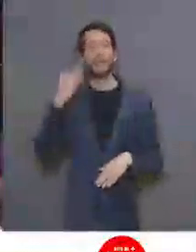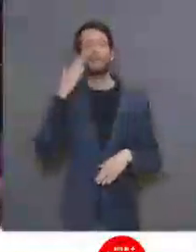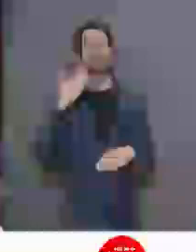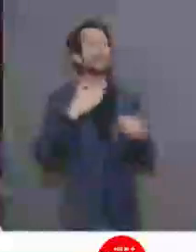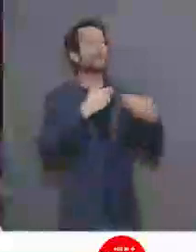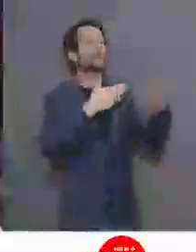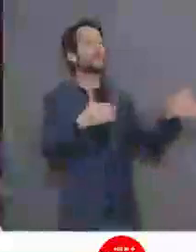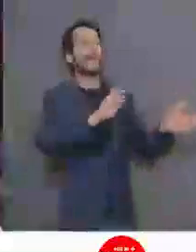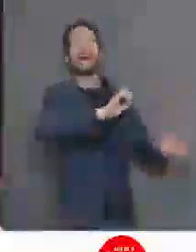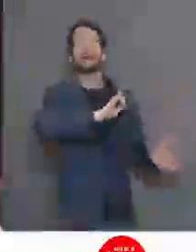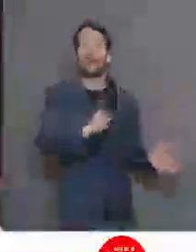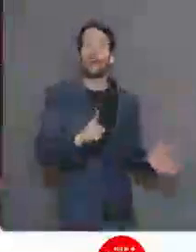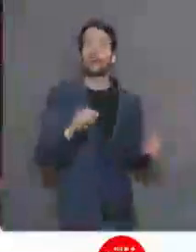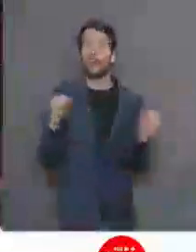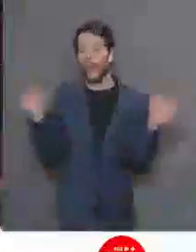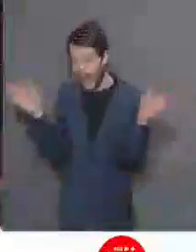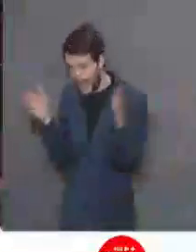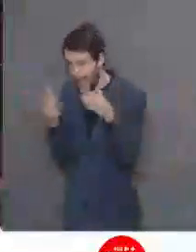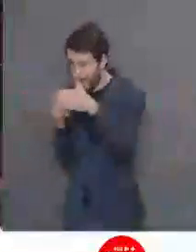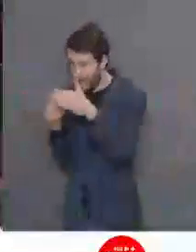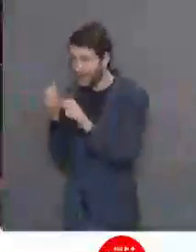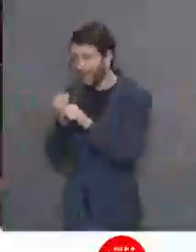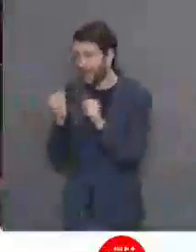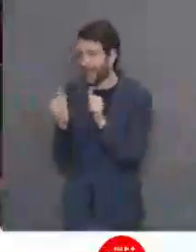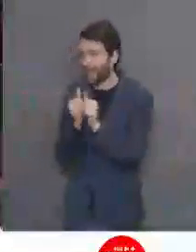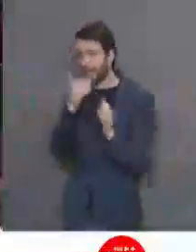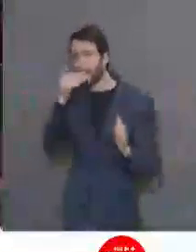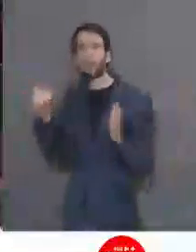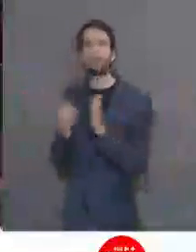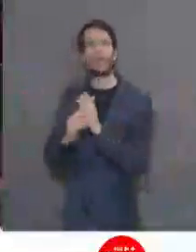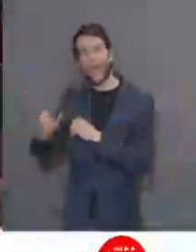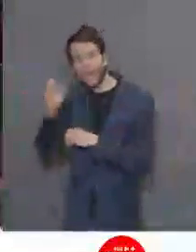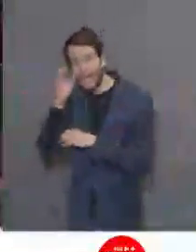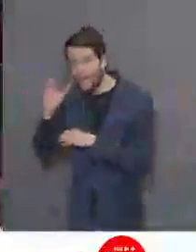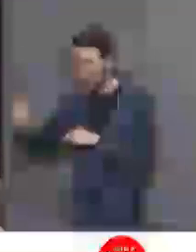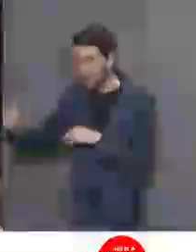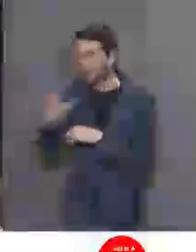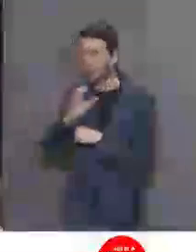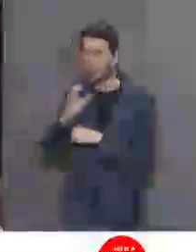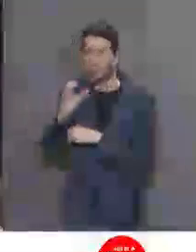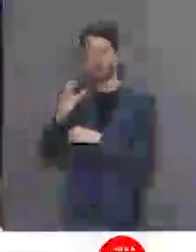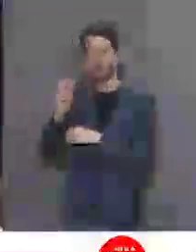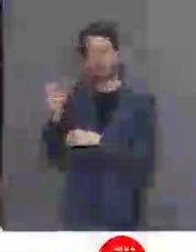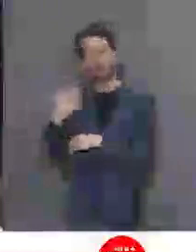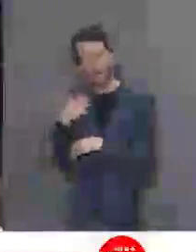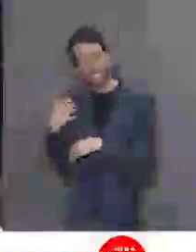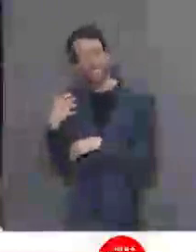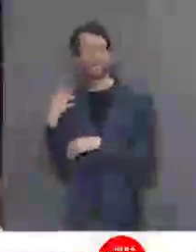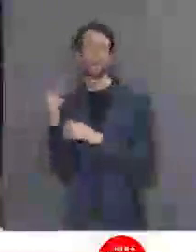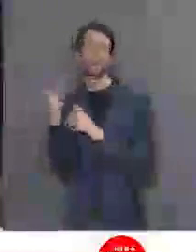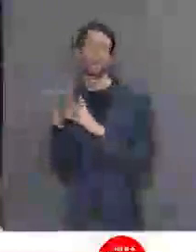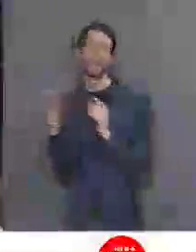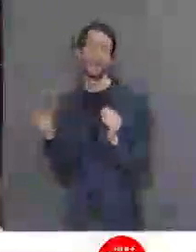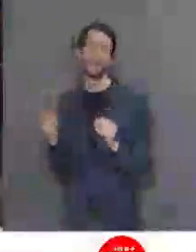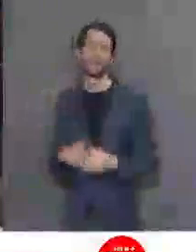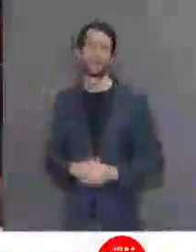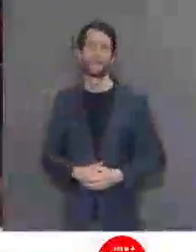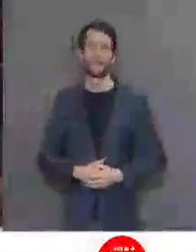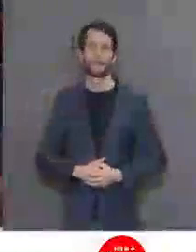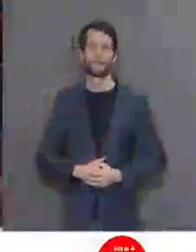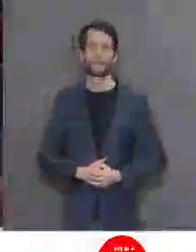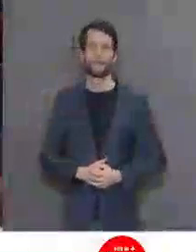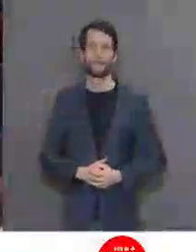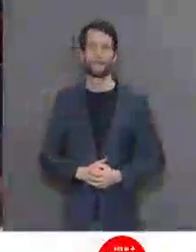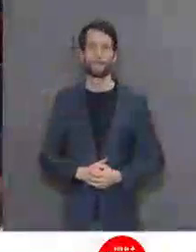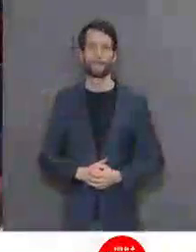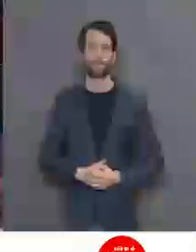permettait finalement des séances de travail avec une écoute beaucoup plus constructive, beaucoup plus sereine. Et où